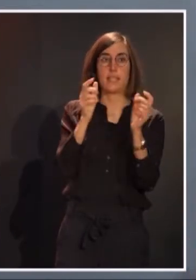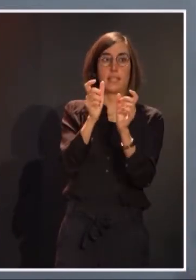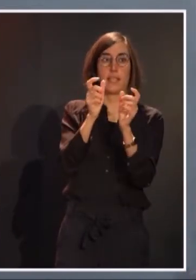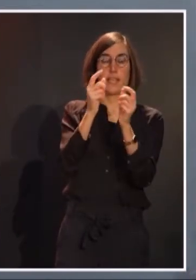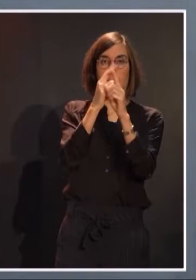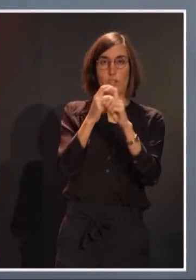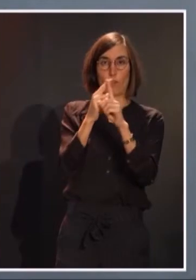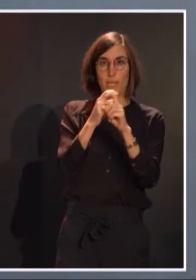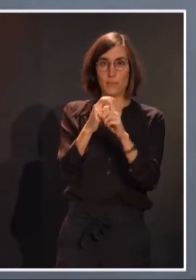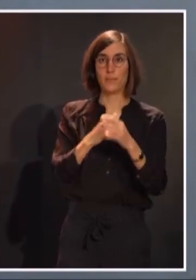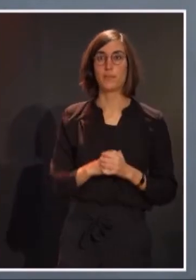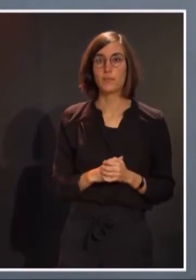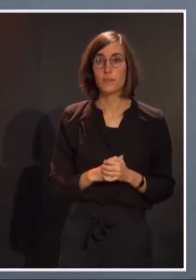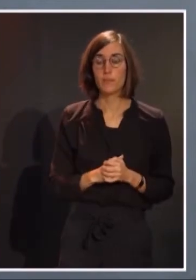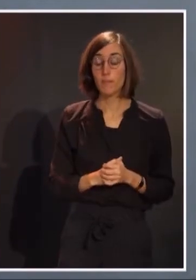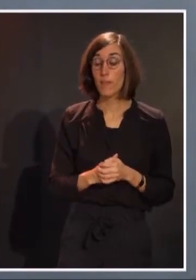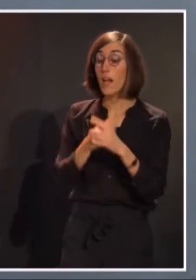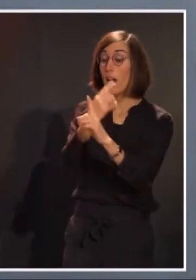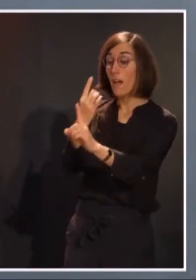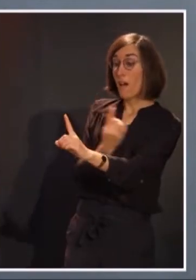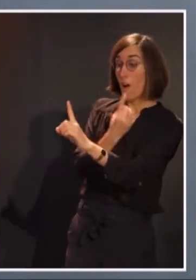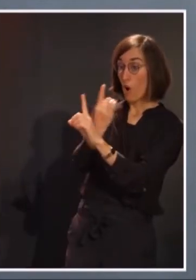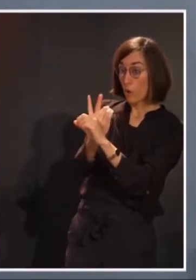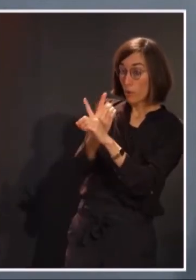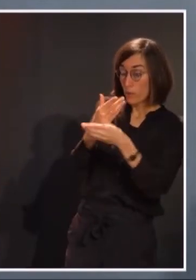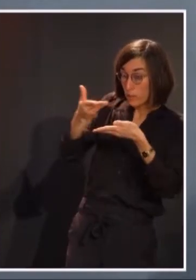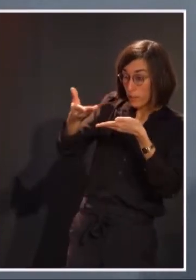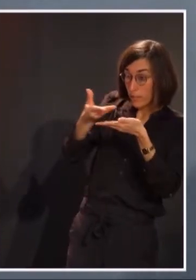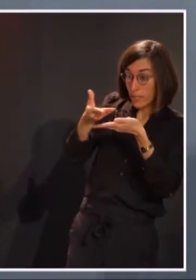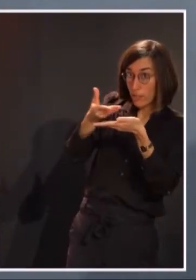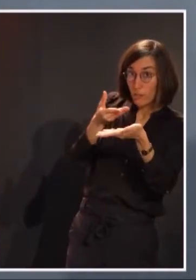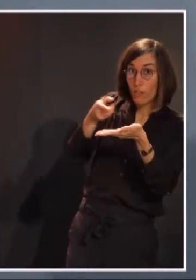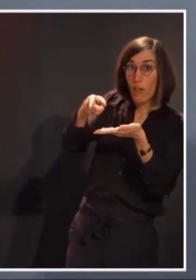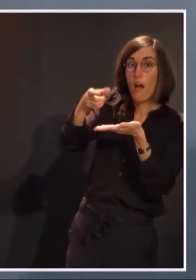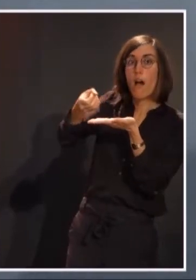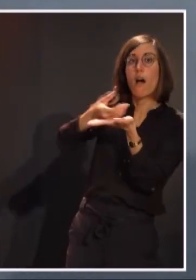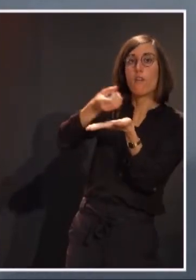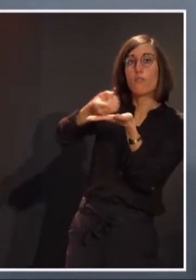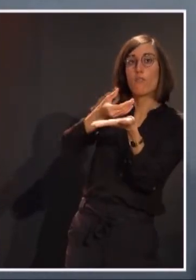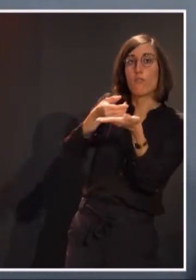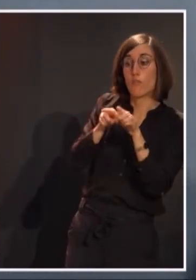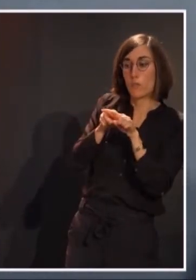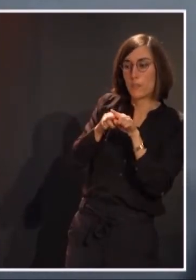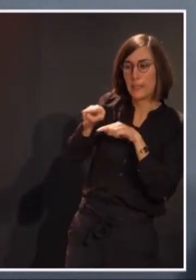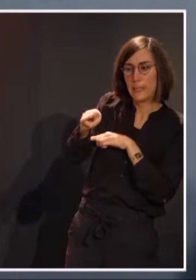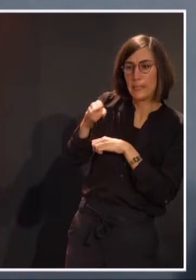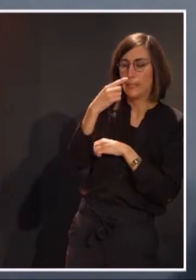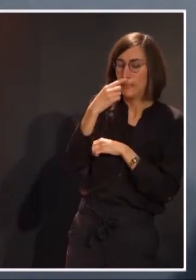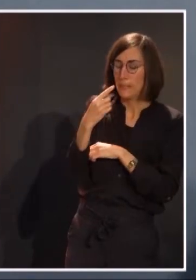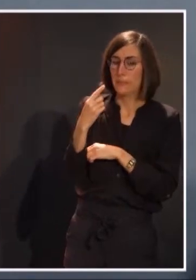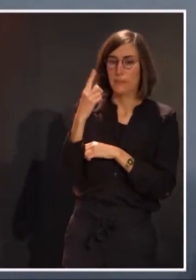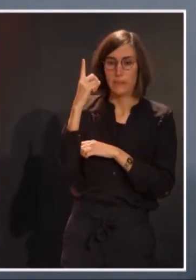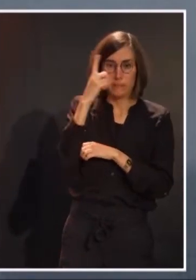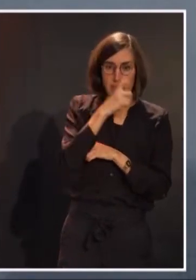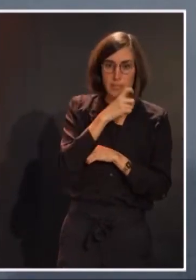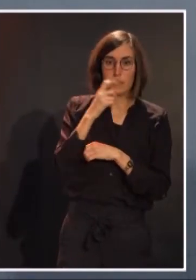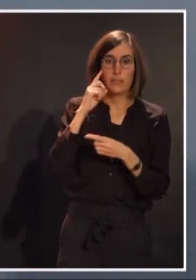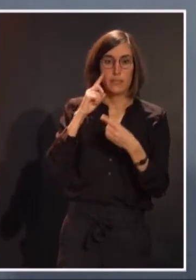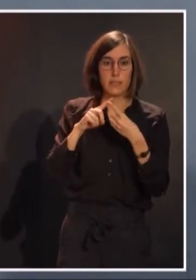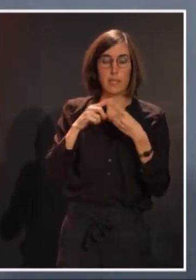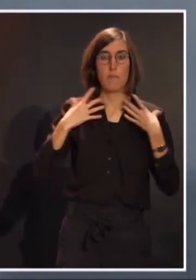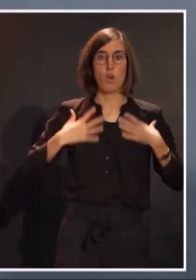rencontre, dans l'échange, elle fait quand même état également de difficultés sur le plan de la coordination.